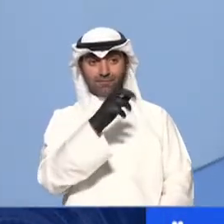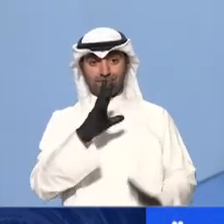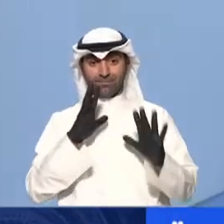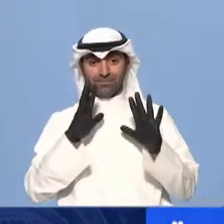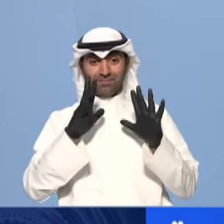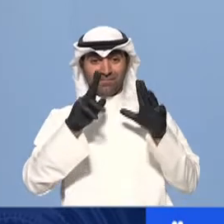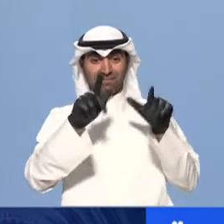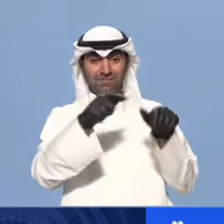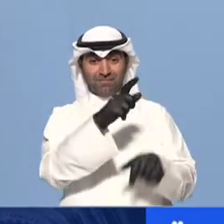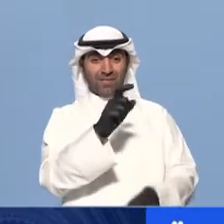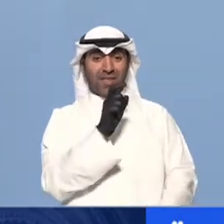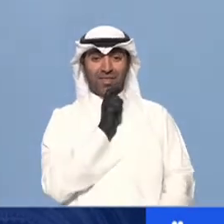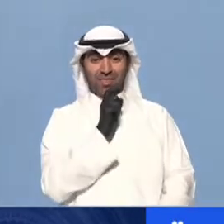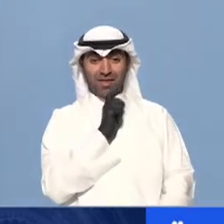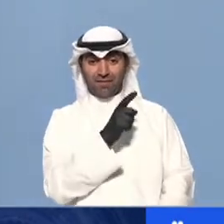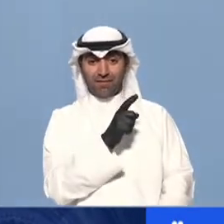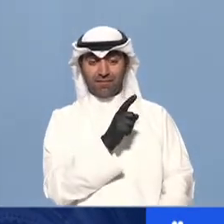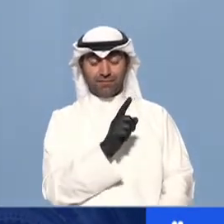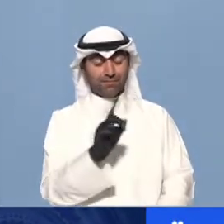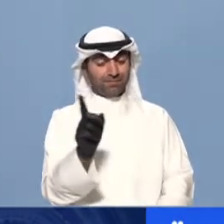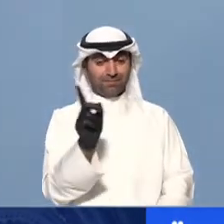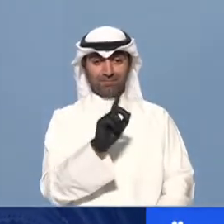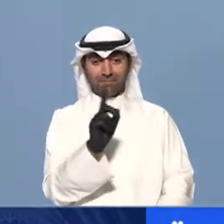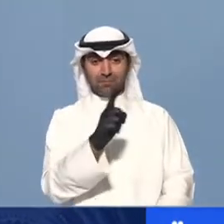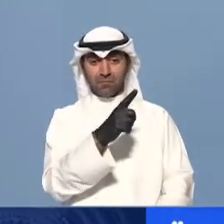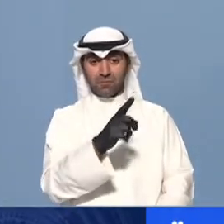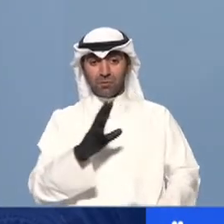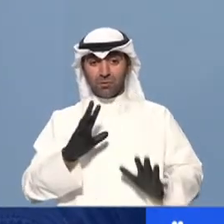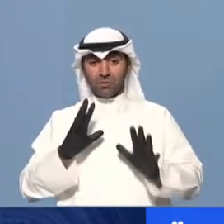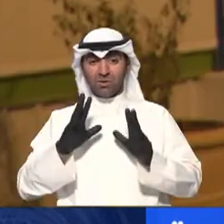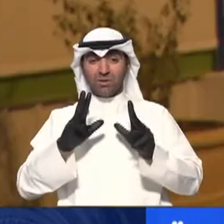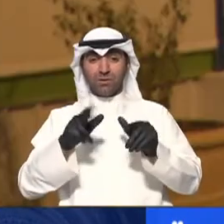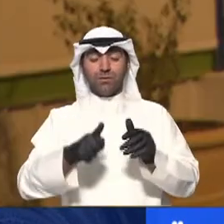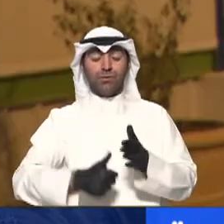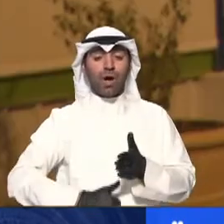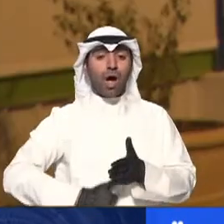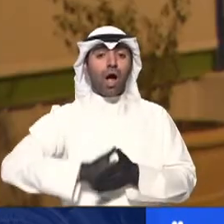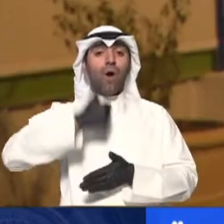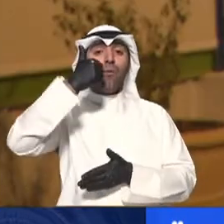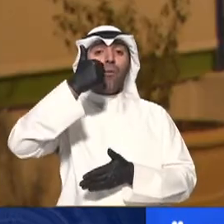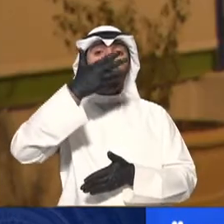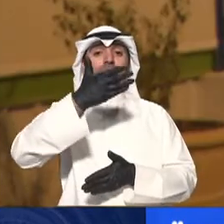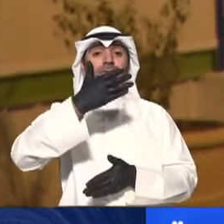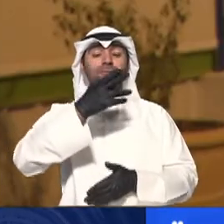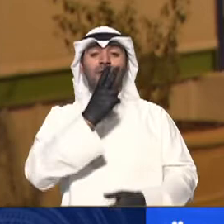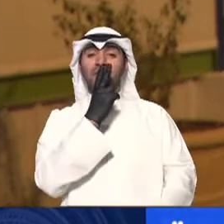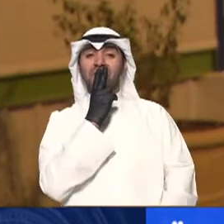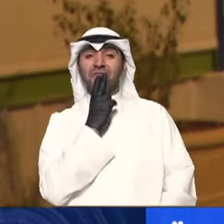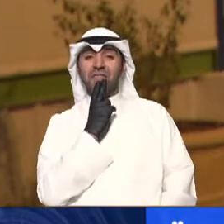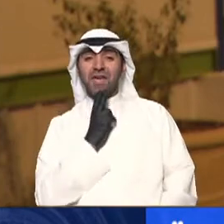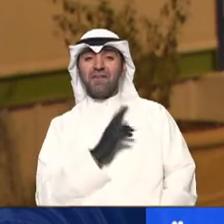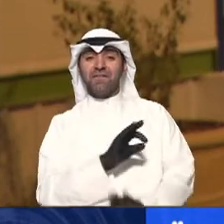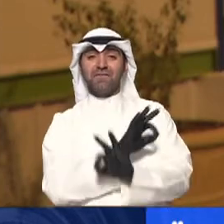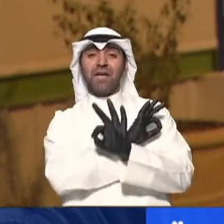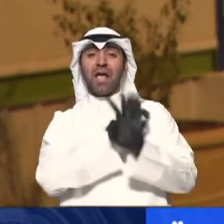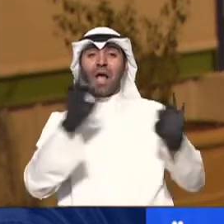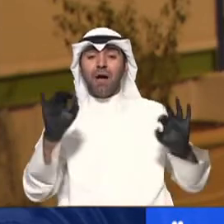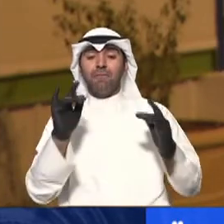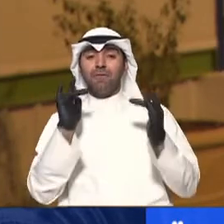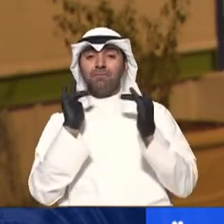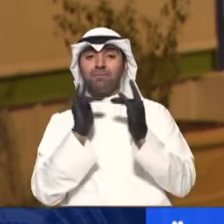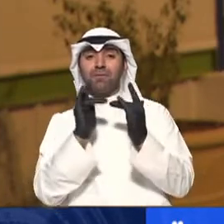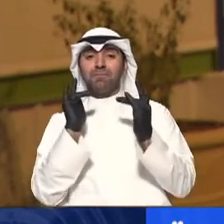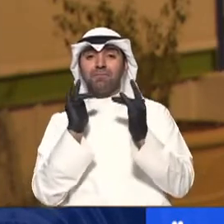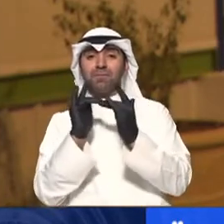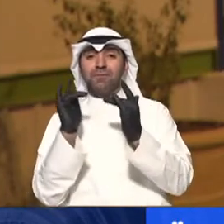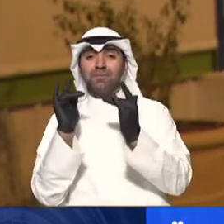نشتغل شغل شيء دائم، يعني شيء دائم عشان نعطي الراحه